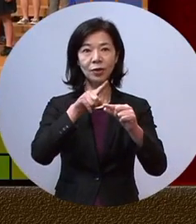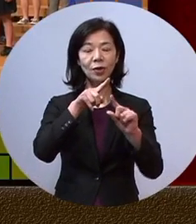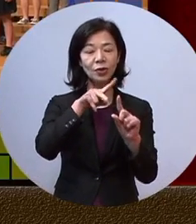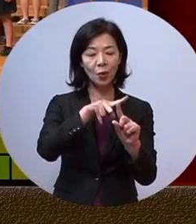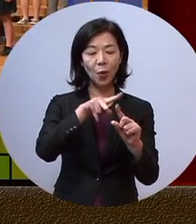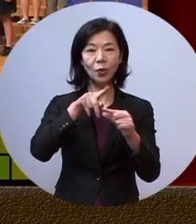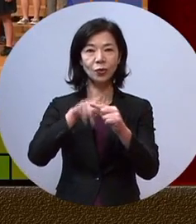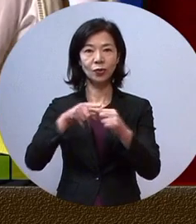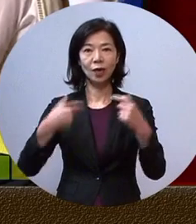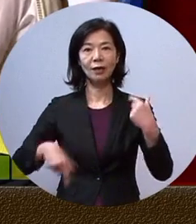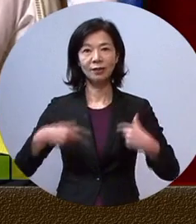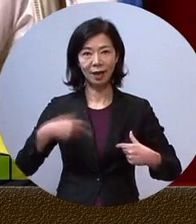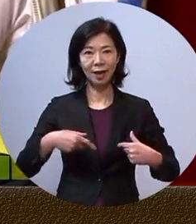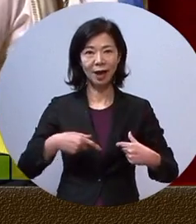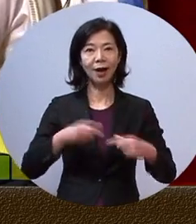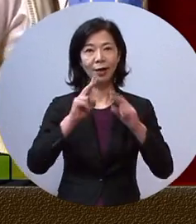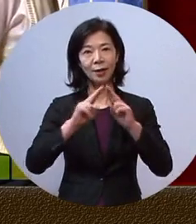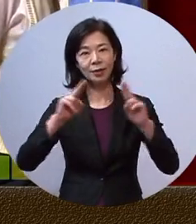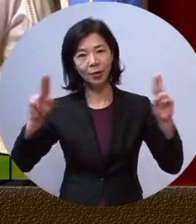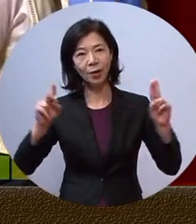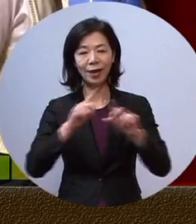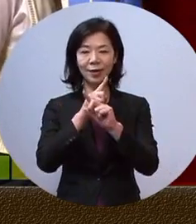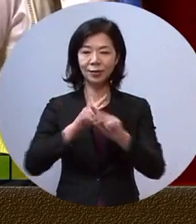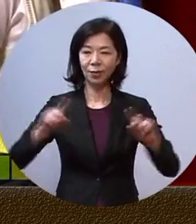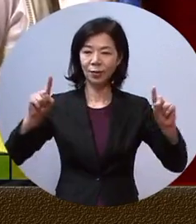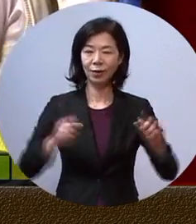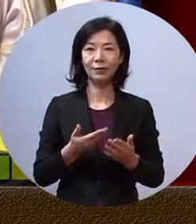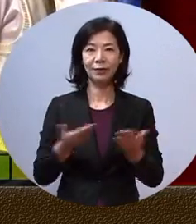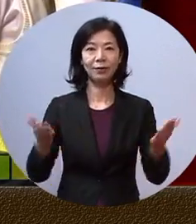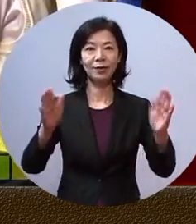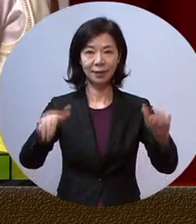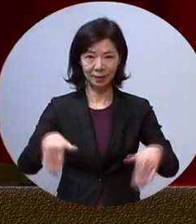や演奏なども行われました。